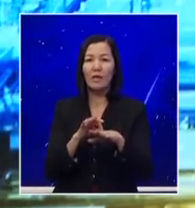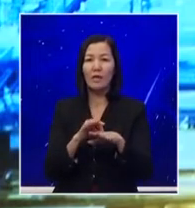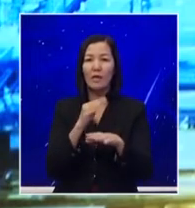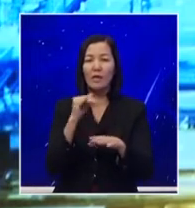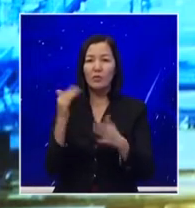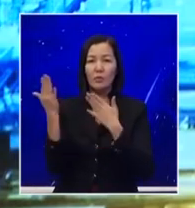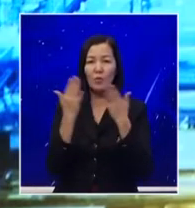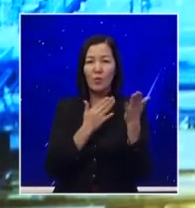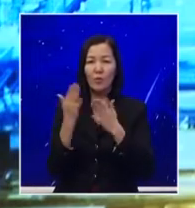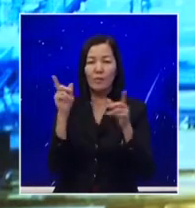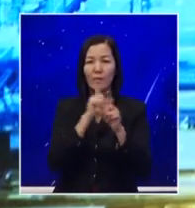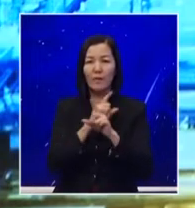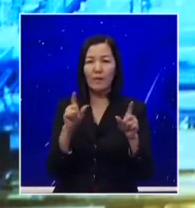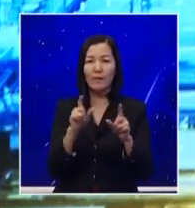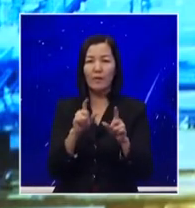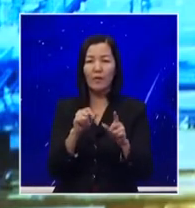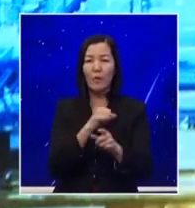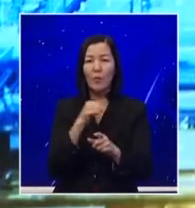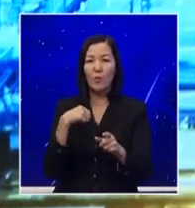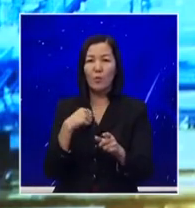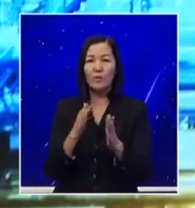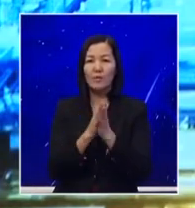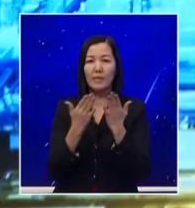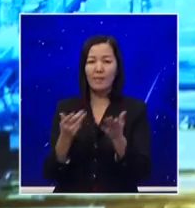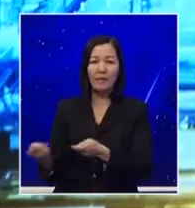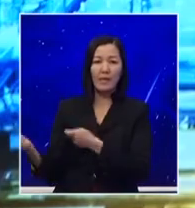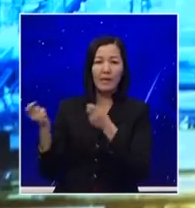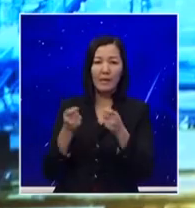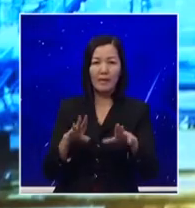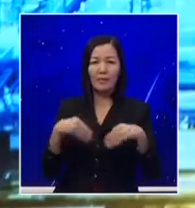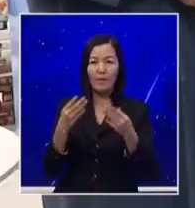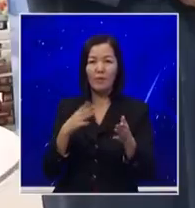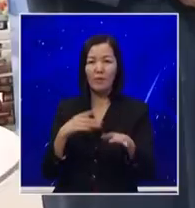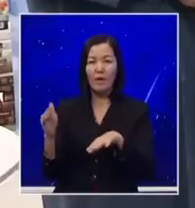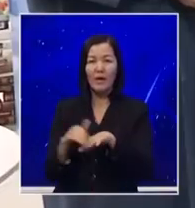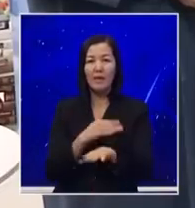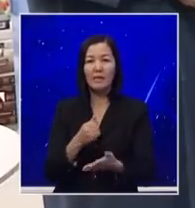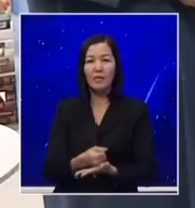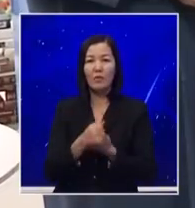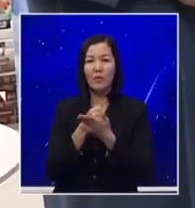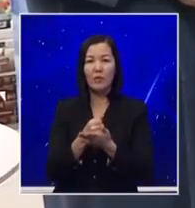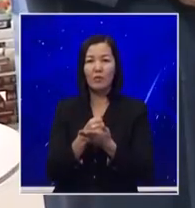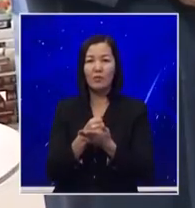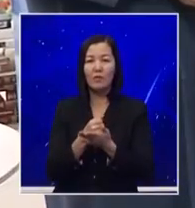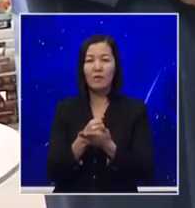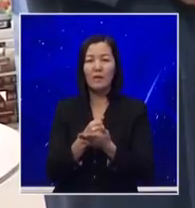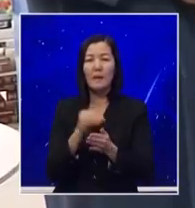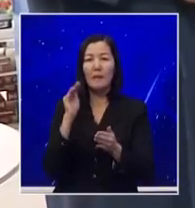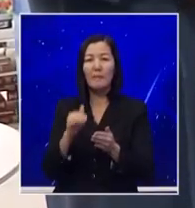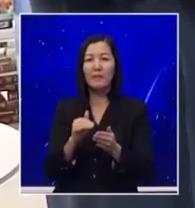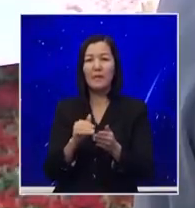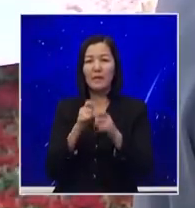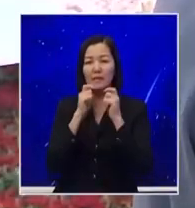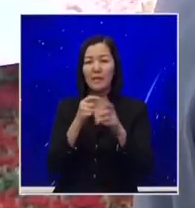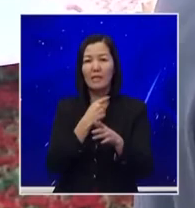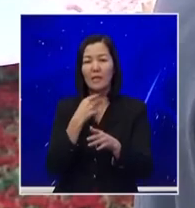жетісулық оқырмандар мекемеге өз қорынан кітаптарын тарту етті. Акцияны қолдаушылар қатарында мыңнан аса туынды сыйлаған